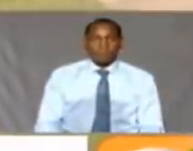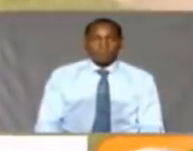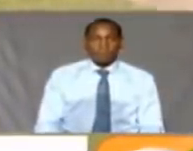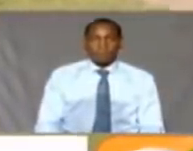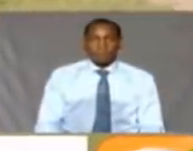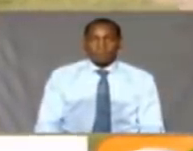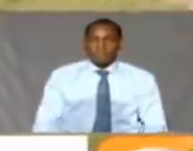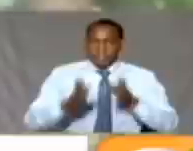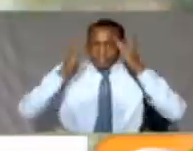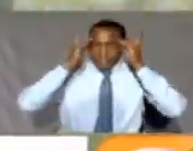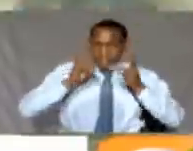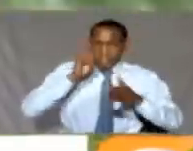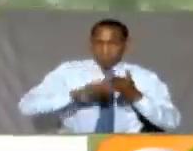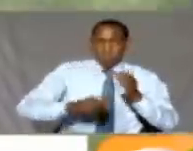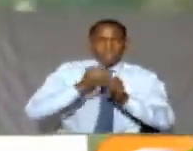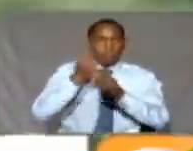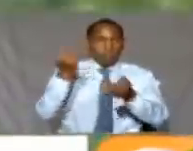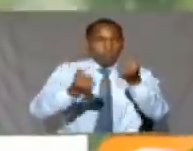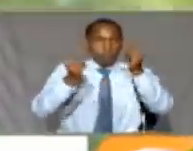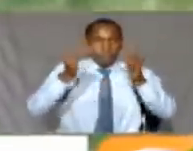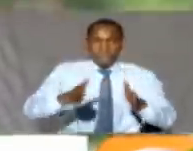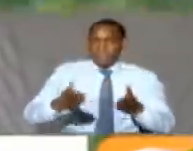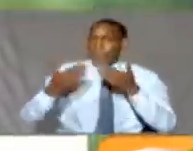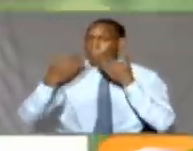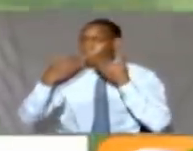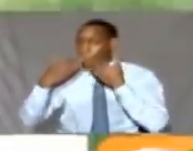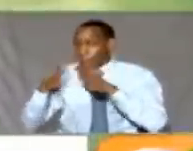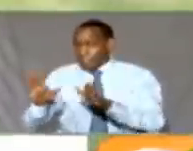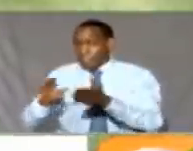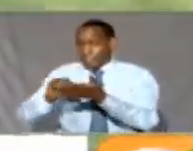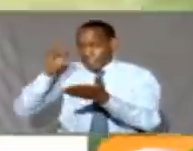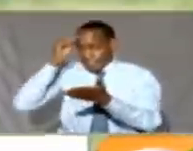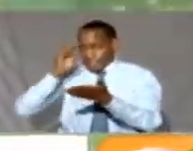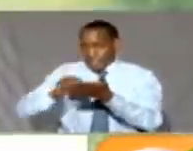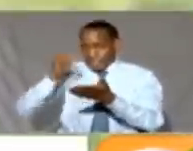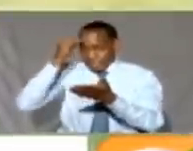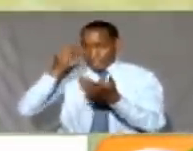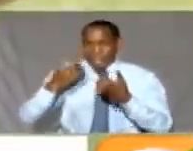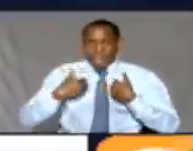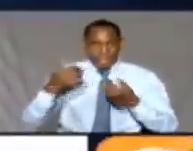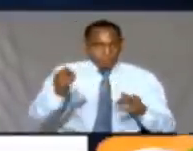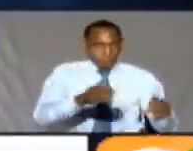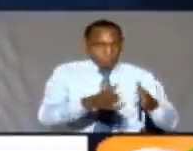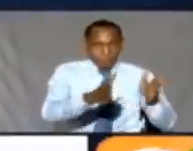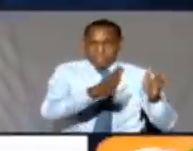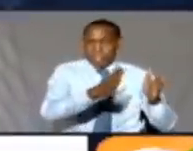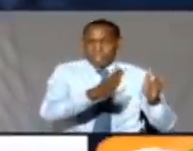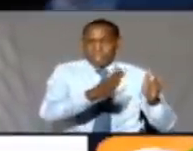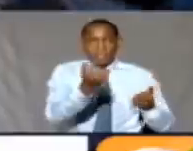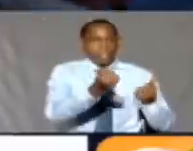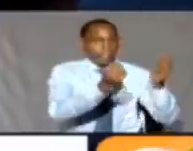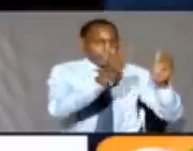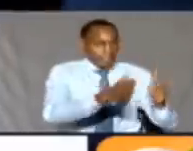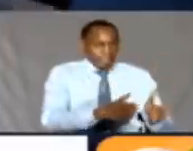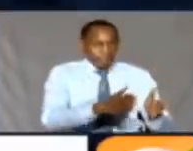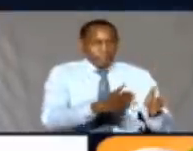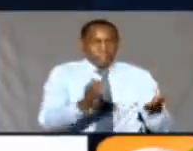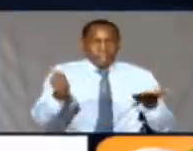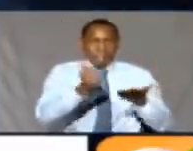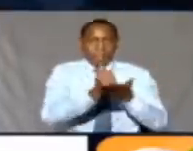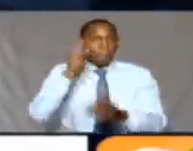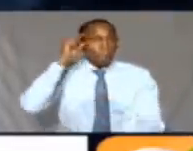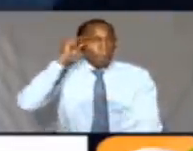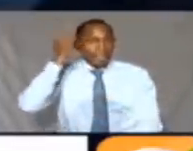Ndio nikasema wacha nifanye driving, nikamaliza, ikatoka nafasi ya drivers, nikachukuliwa